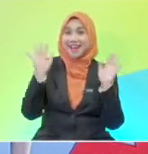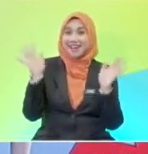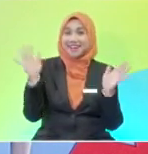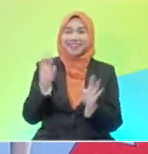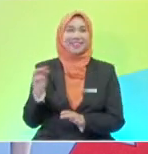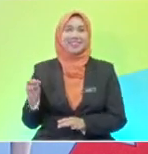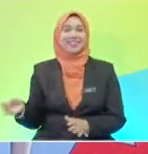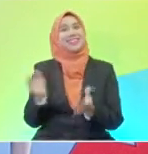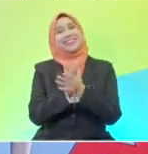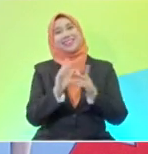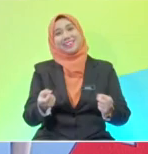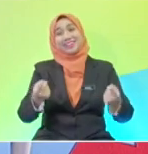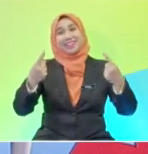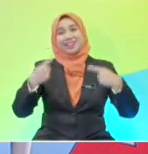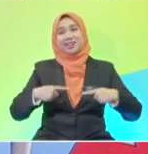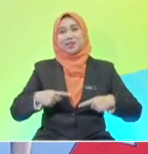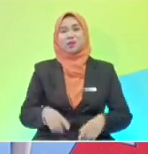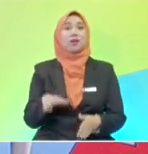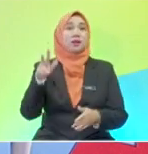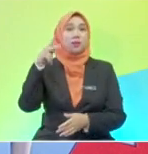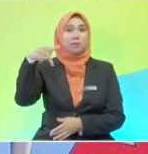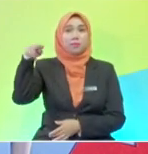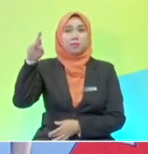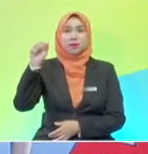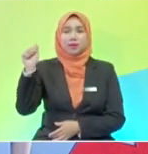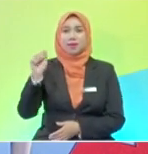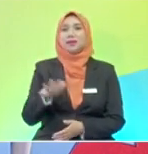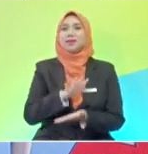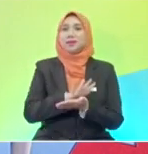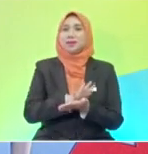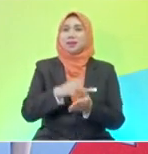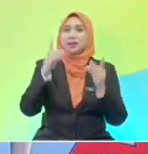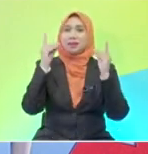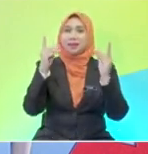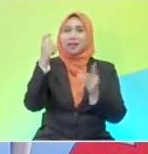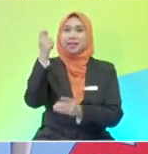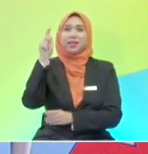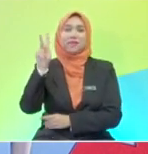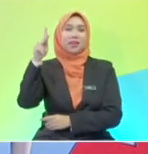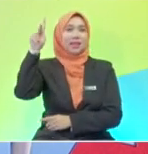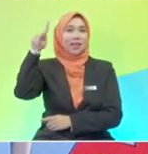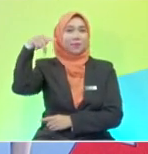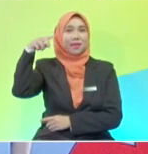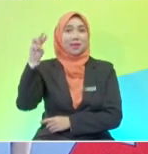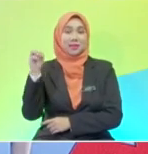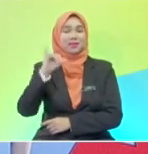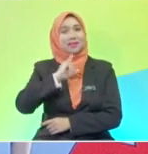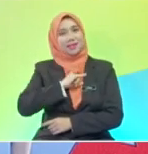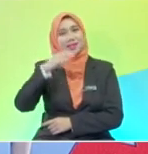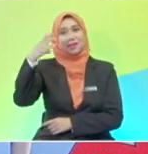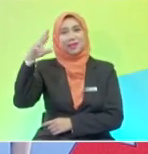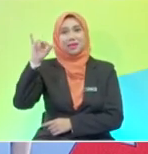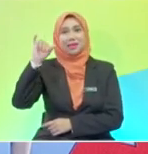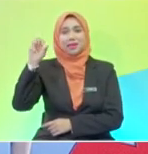Selamat datang ke slot pra sekolah hanya di di Net TV KPM bersama saya Chris